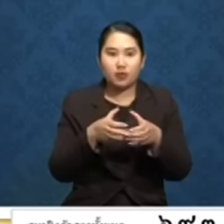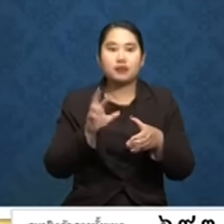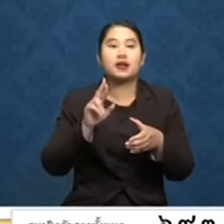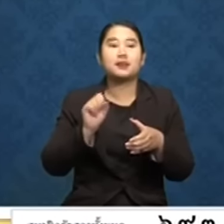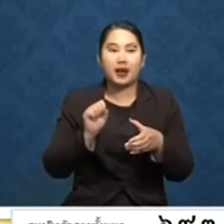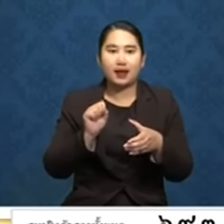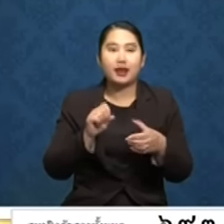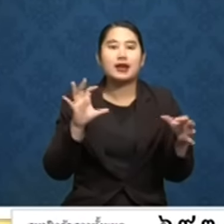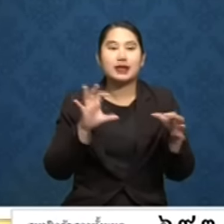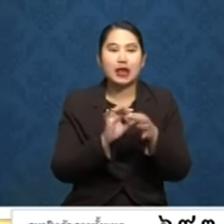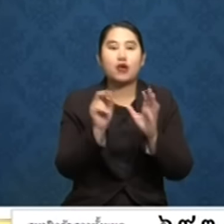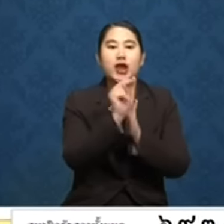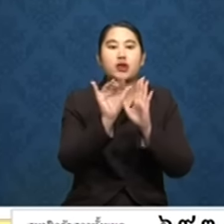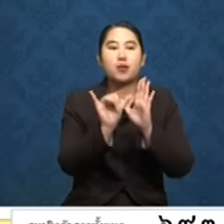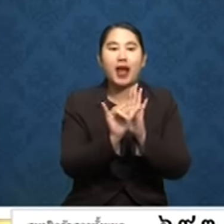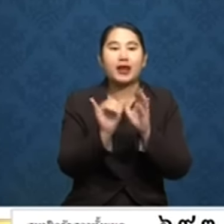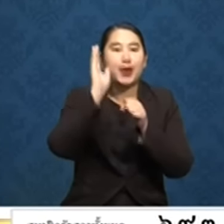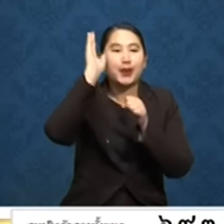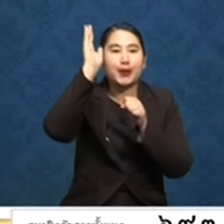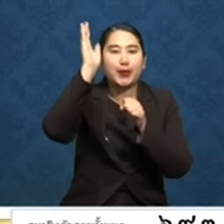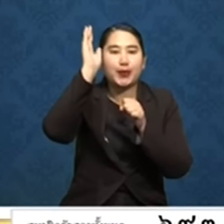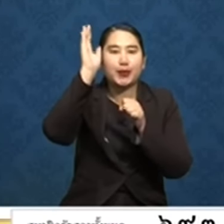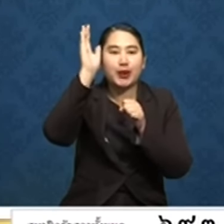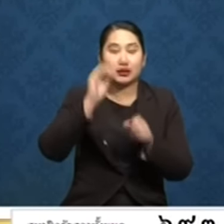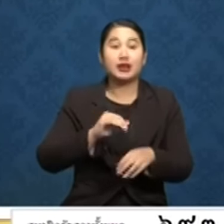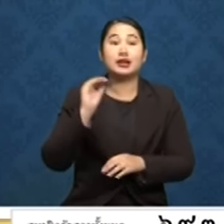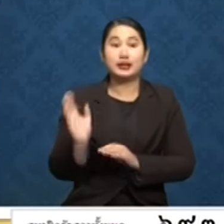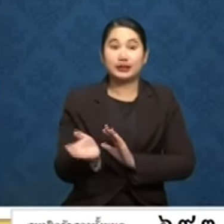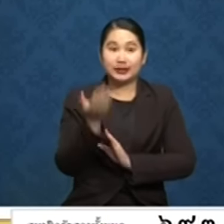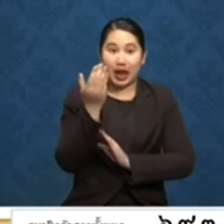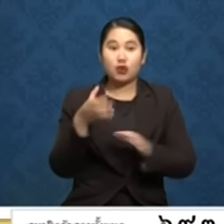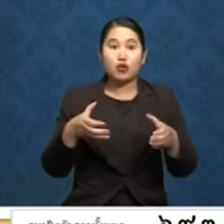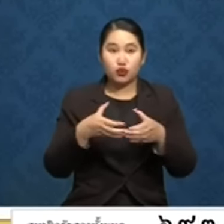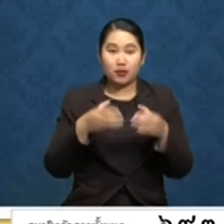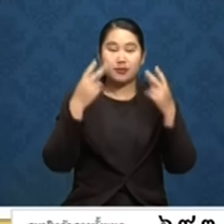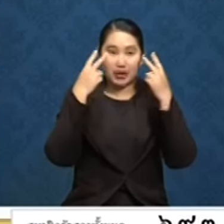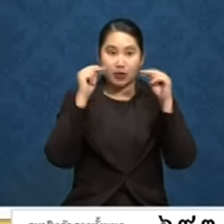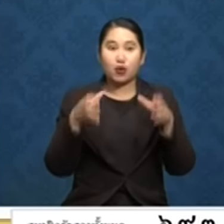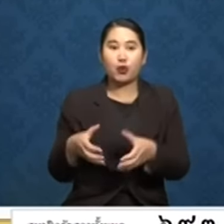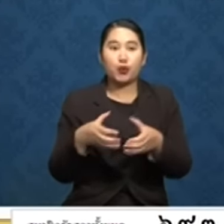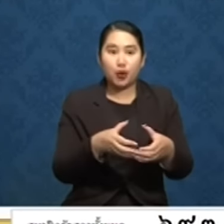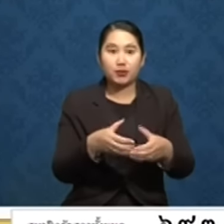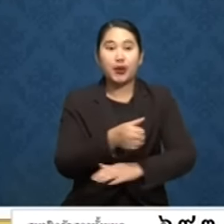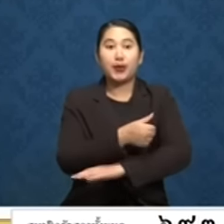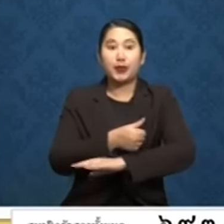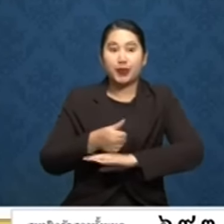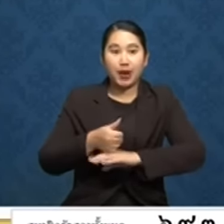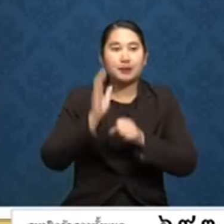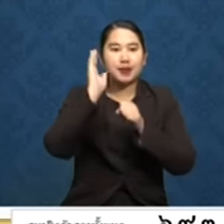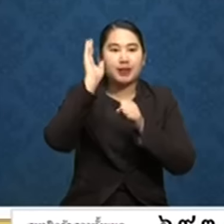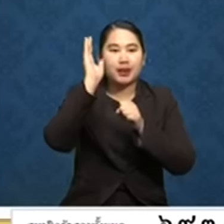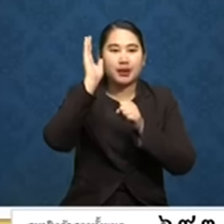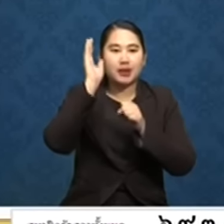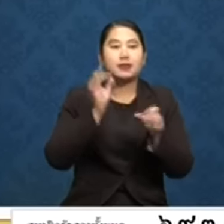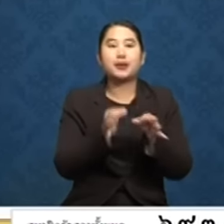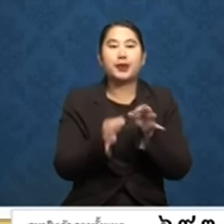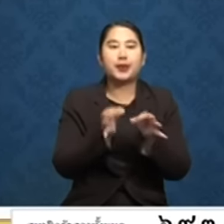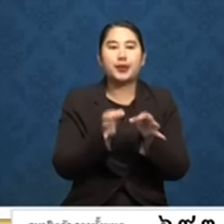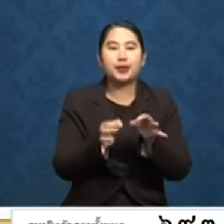เรื่องของการแถลงนโยบายซึ่งตอนเช้าเนี่ยพระท่านนายกรัฐมนตรีแผ่ทองทานเนี่ยได้ลุกขึ้นมาชี้แ